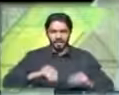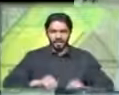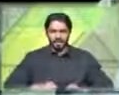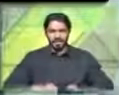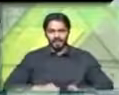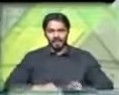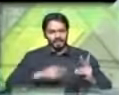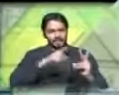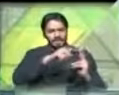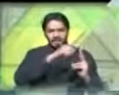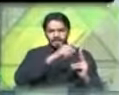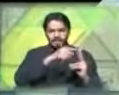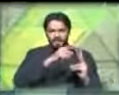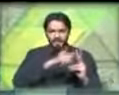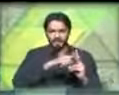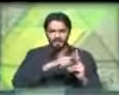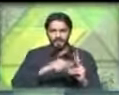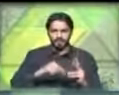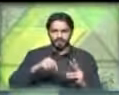تحمل معها ولدها،